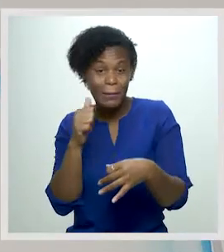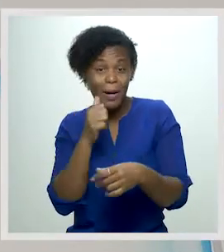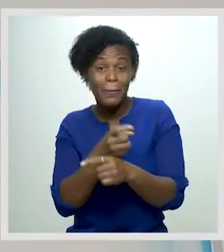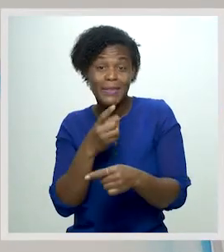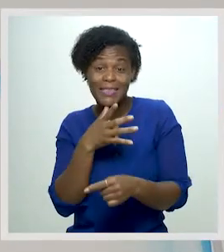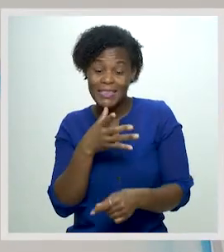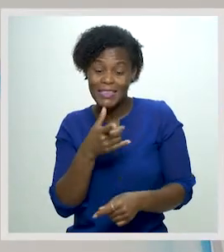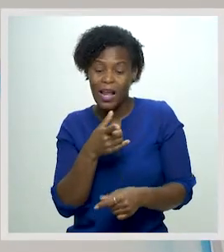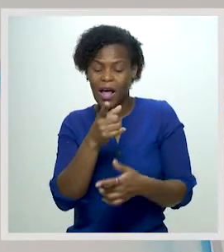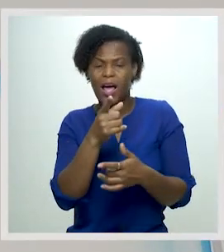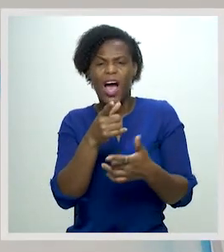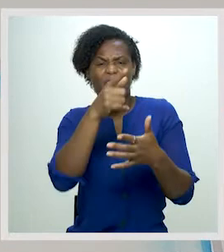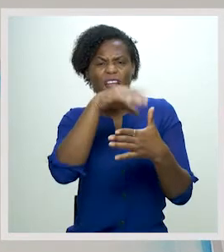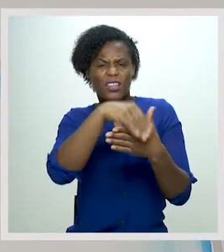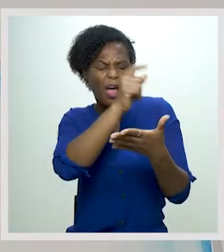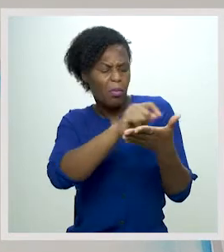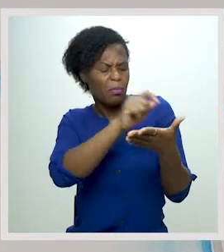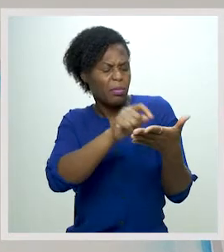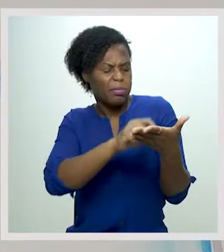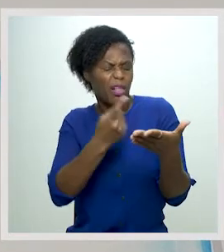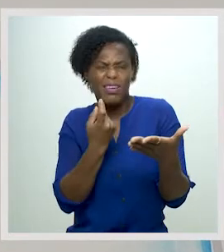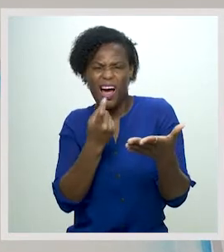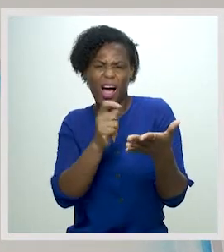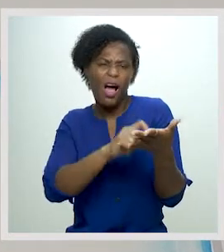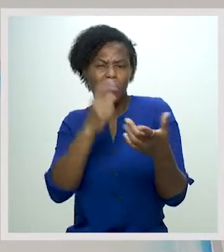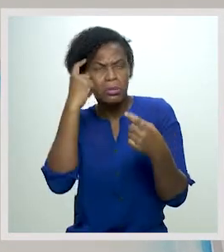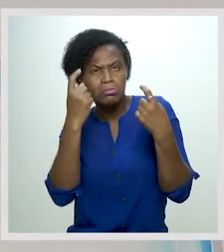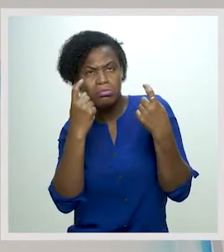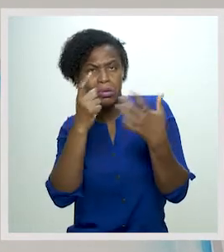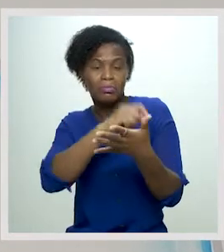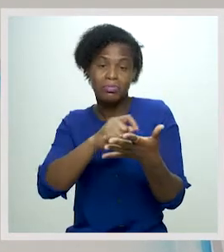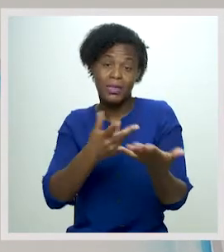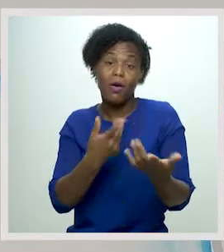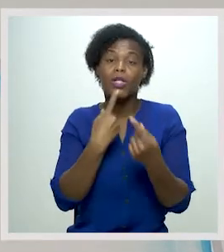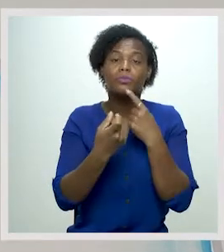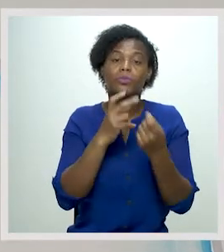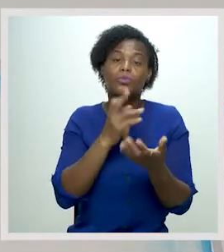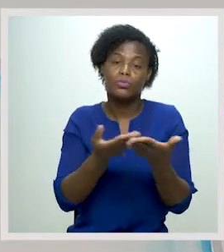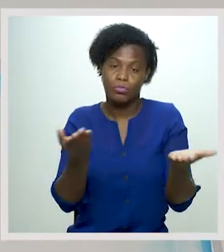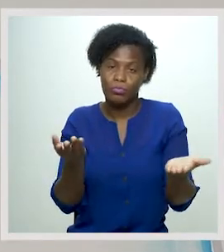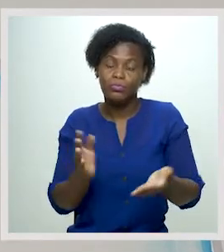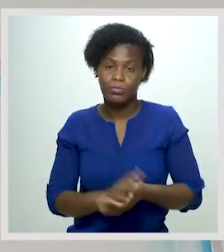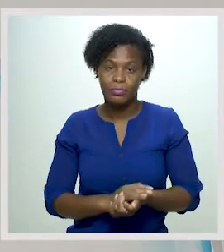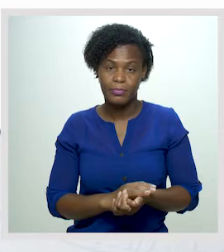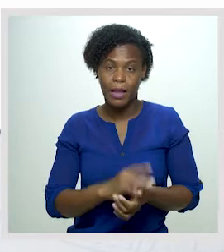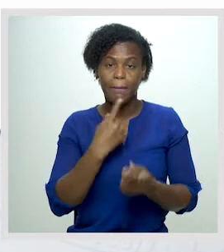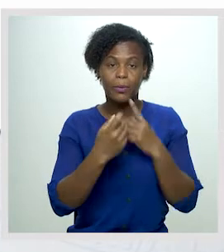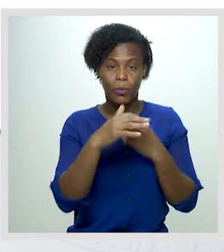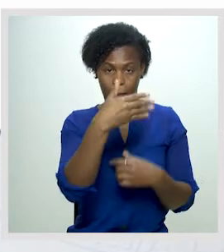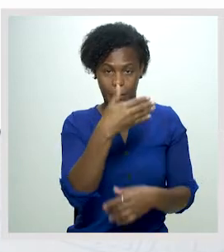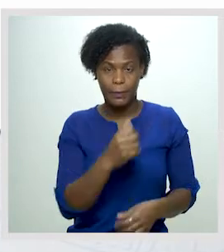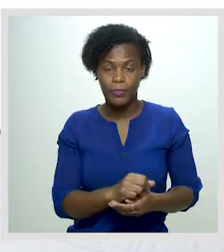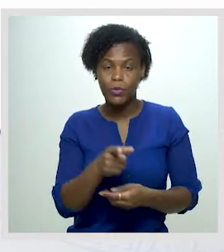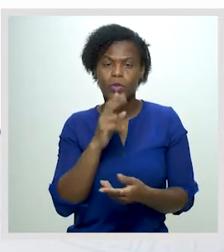qu'on dit qu'il s'agit bien de brouillon de lettres. On va répondre à quelques questions. Première